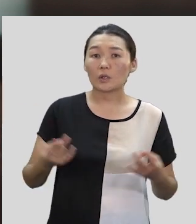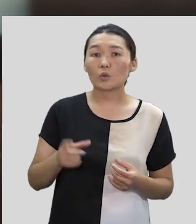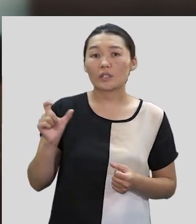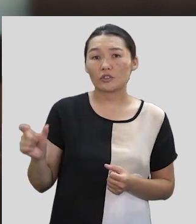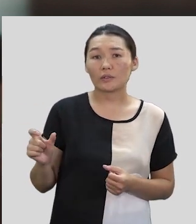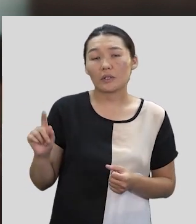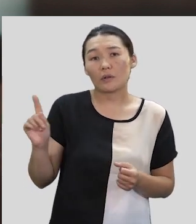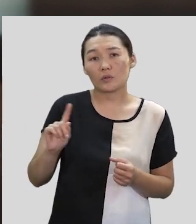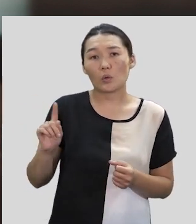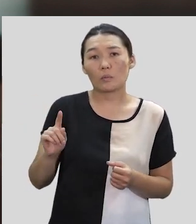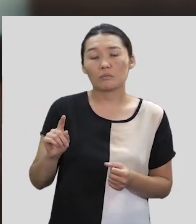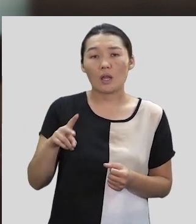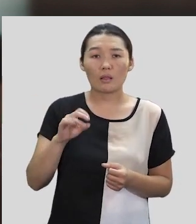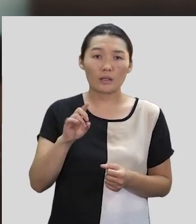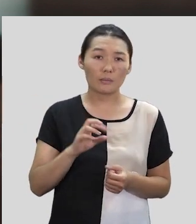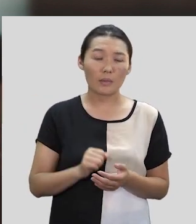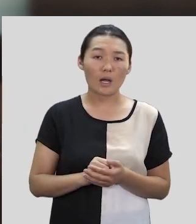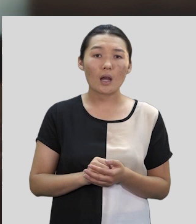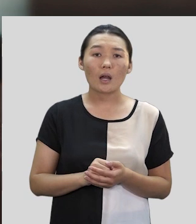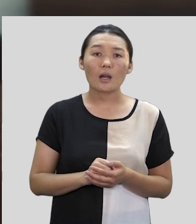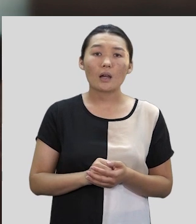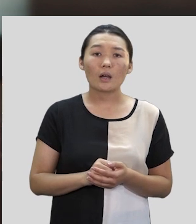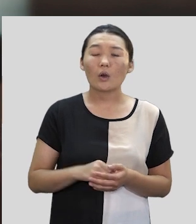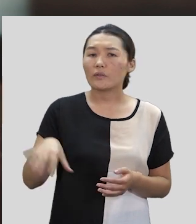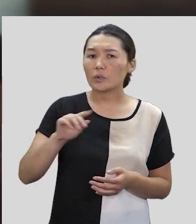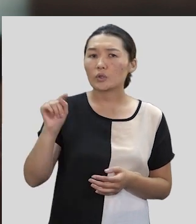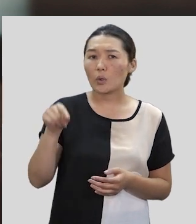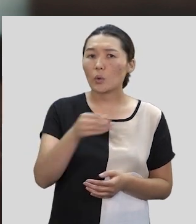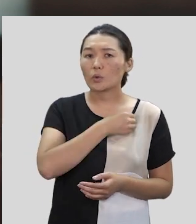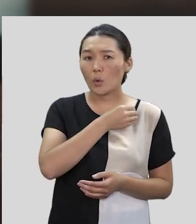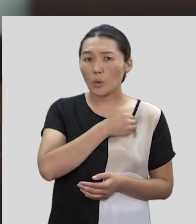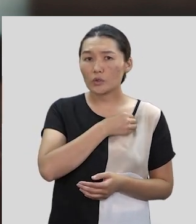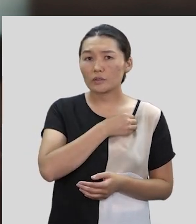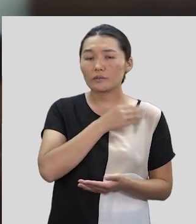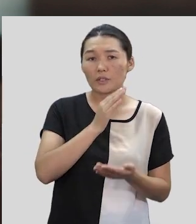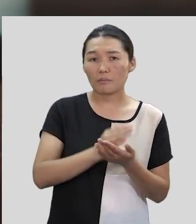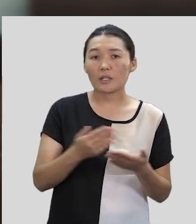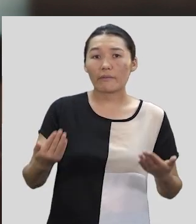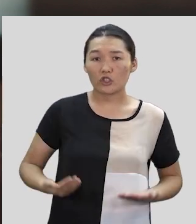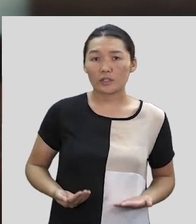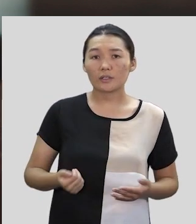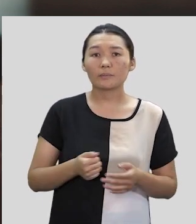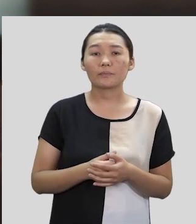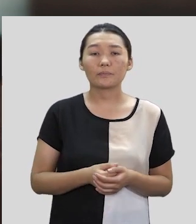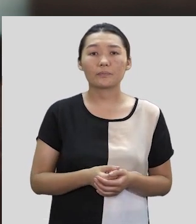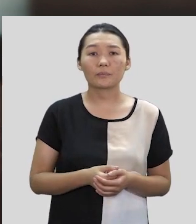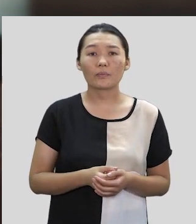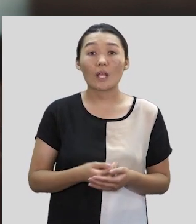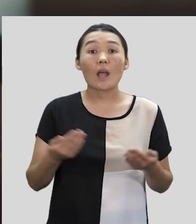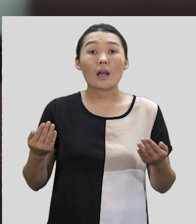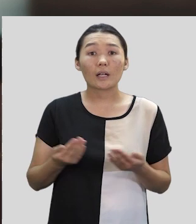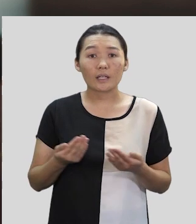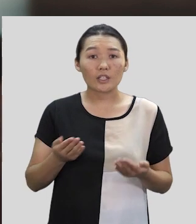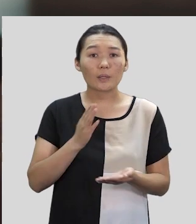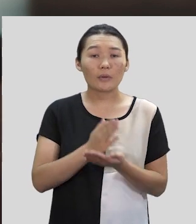чем-либо то есть все что он хочет иметь в жизни какие же